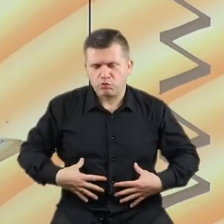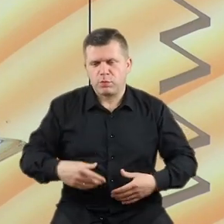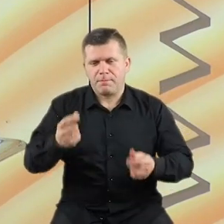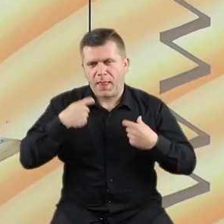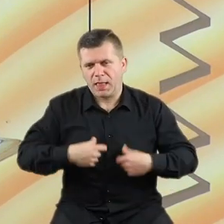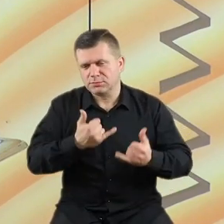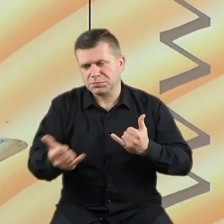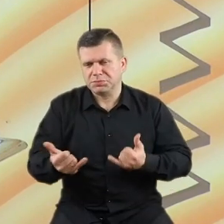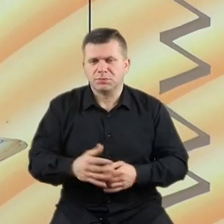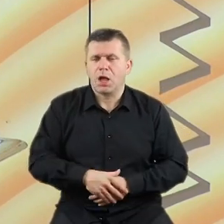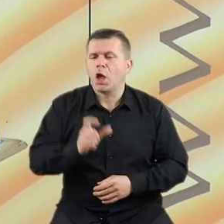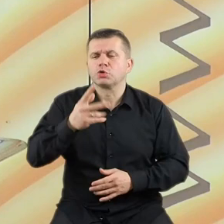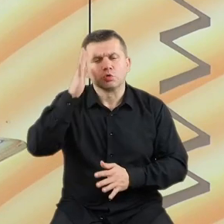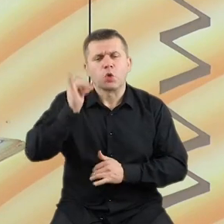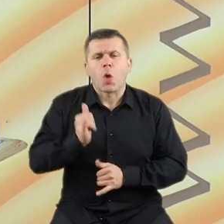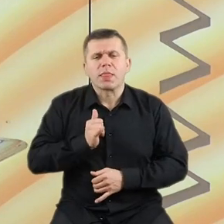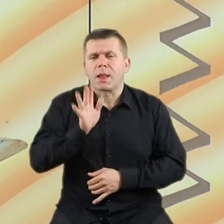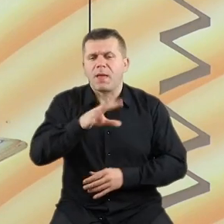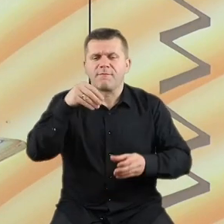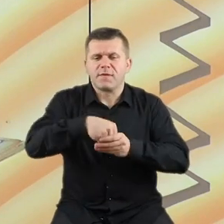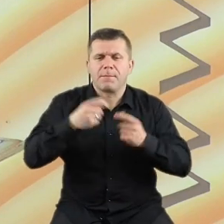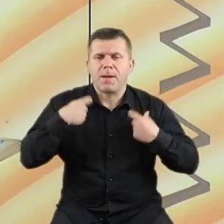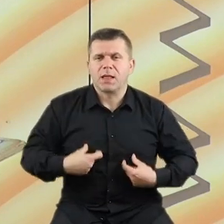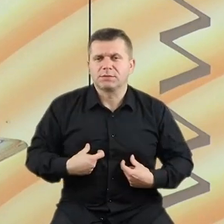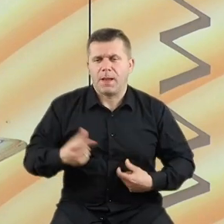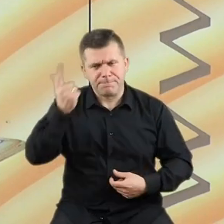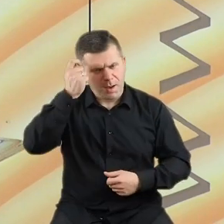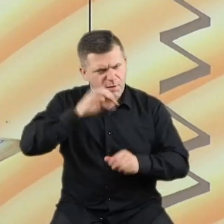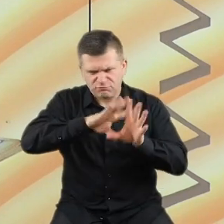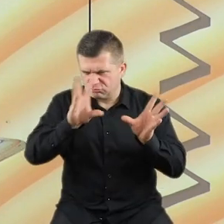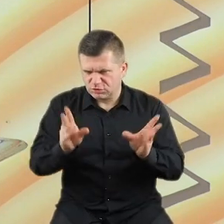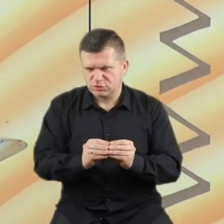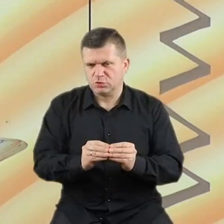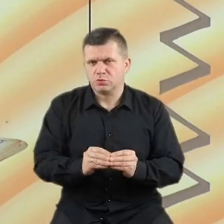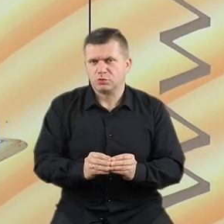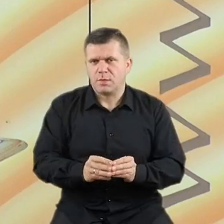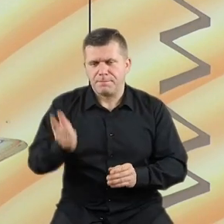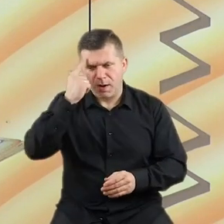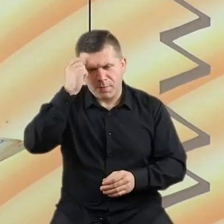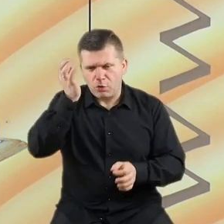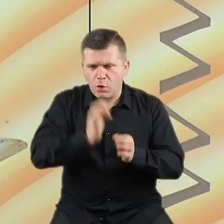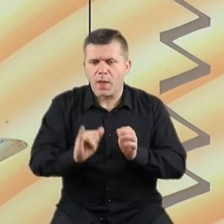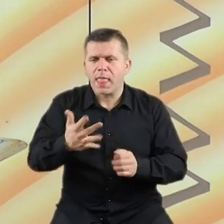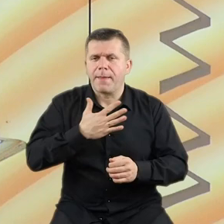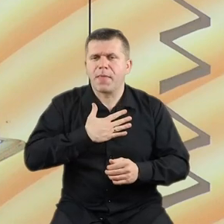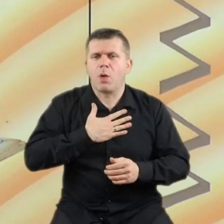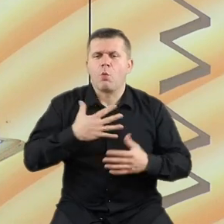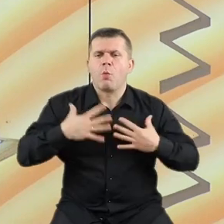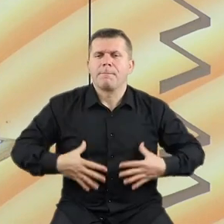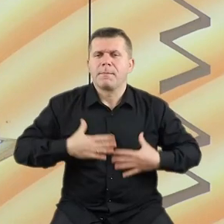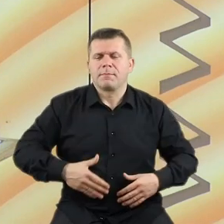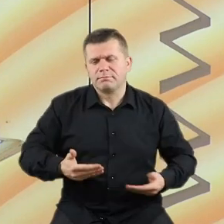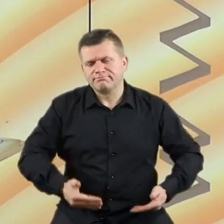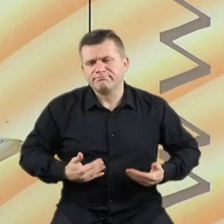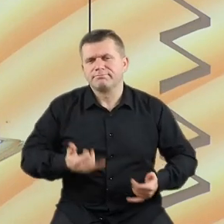z wyposażeniem. A ja mówię, no dobra, a co żołnierka ma w plecaku? Ona pamiętała wszystko świetnie i pamiętała dokładnie, jakie rodzaje bielizny dostała, że